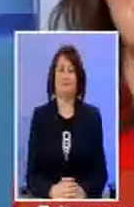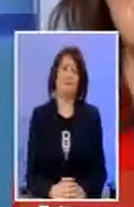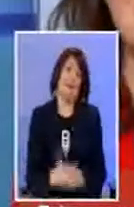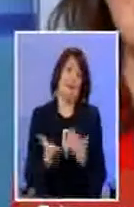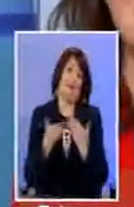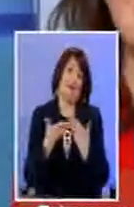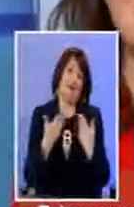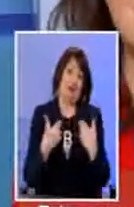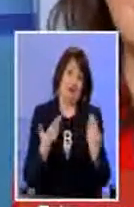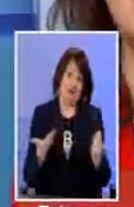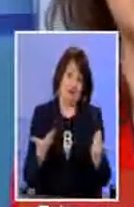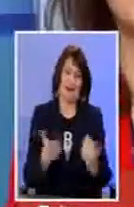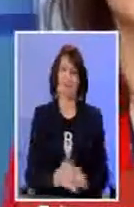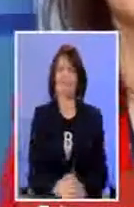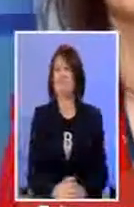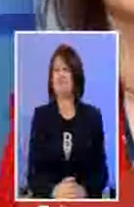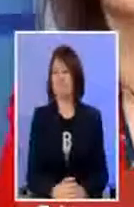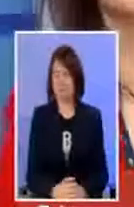βοήθησε.